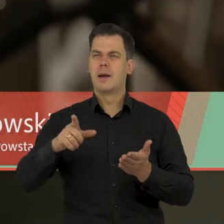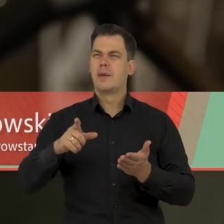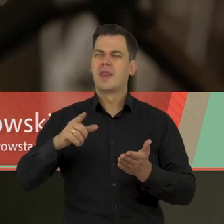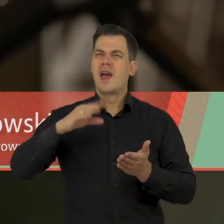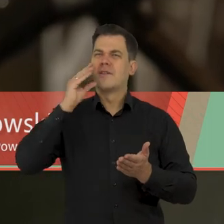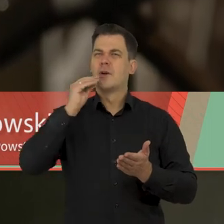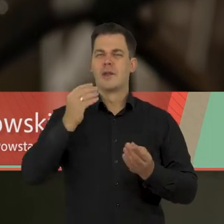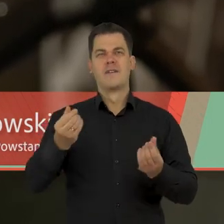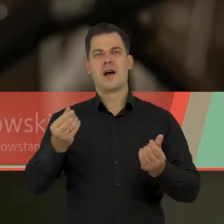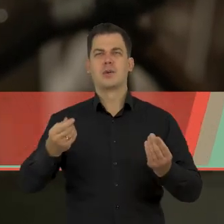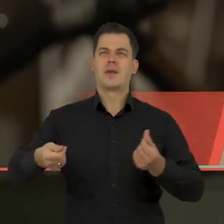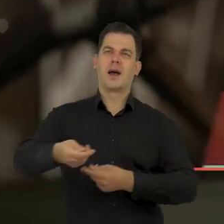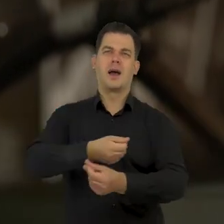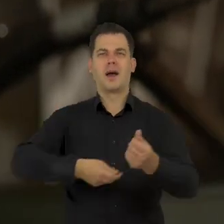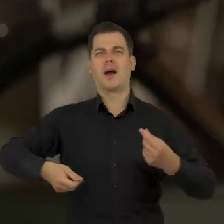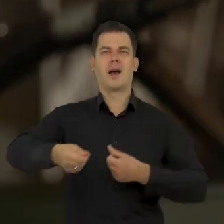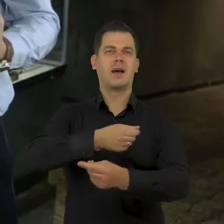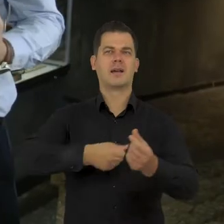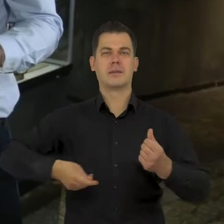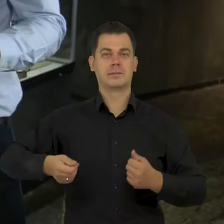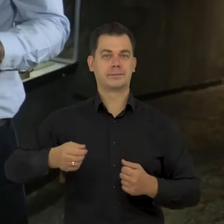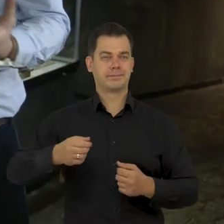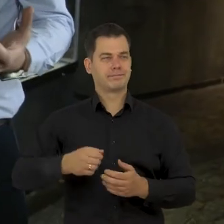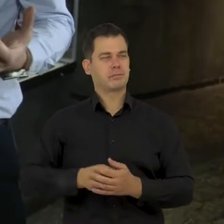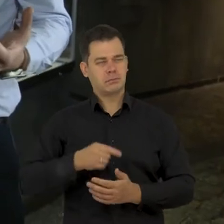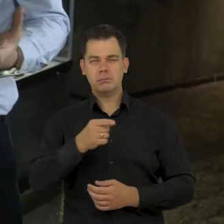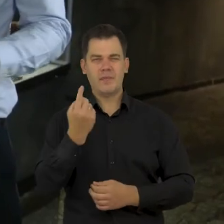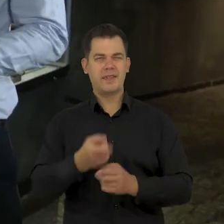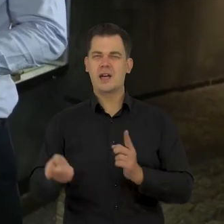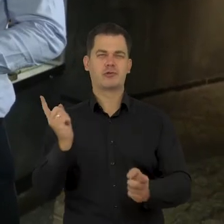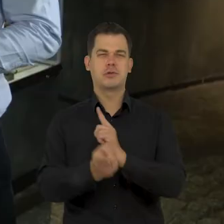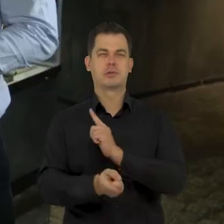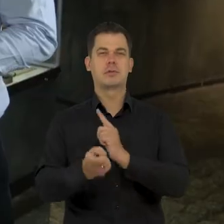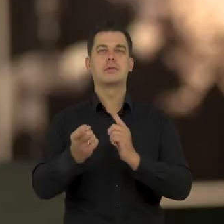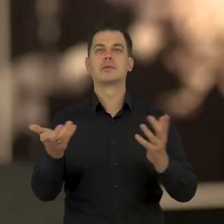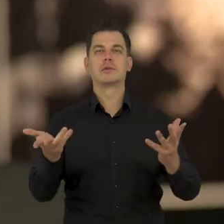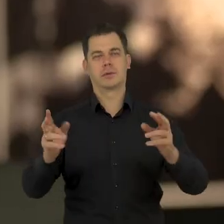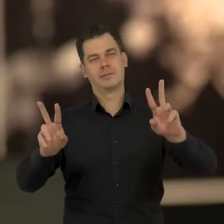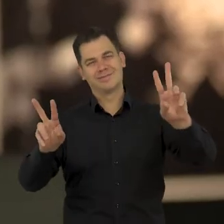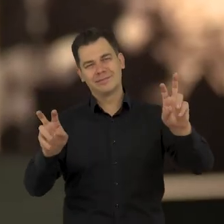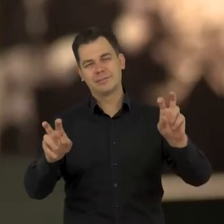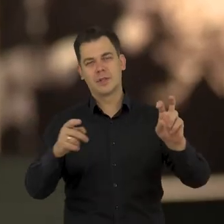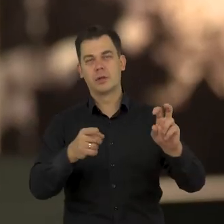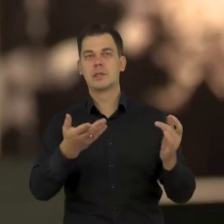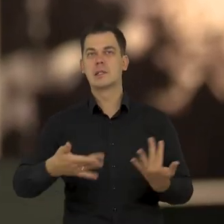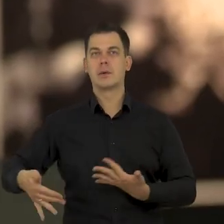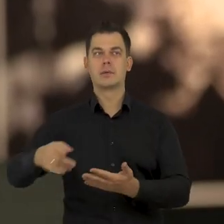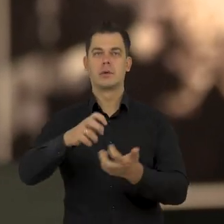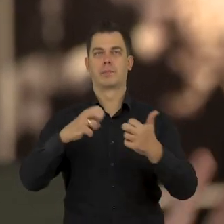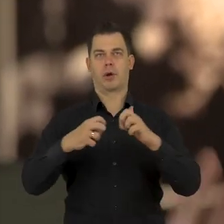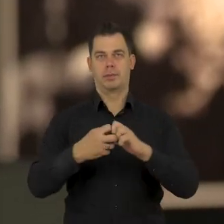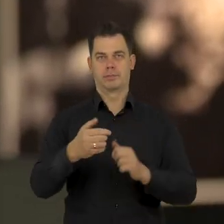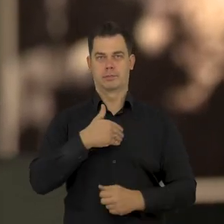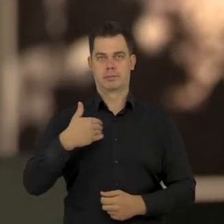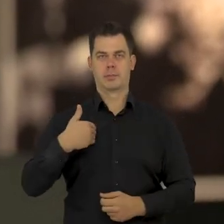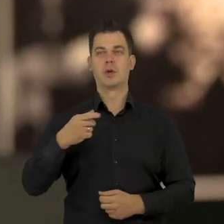tego tytułowego górala. Jak wyglądał obieg waluty w okupowanej Polsce? Najszybciej poradzono